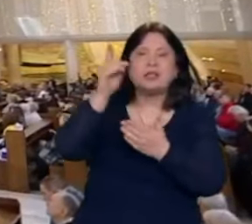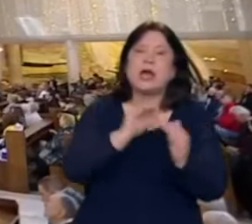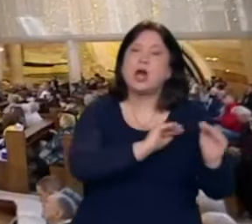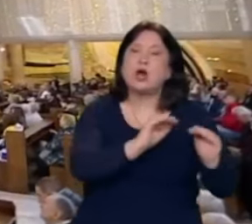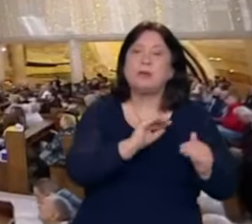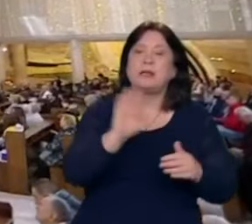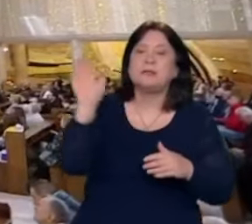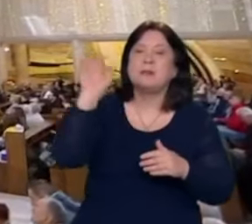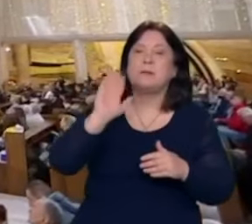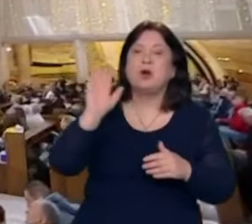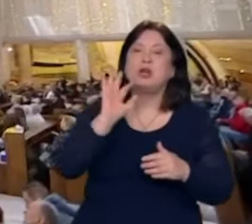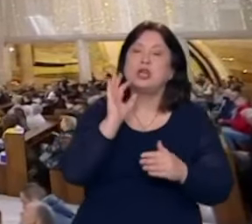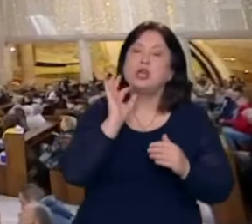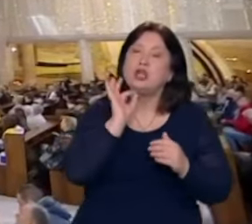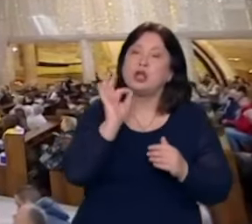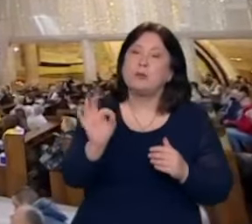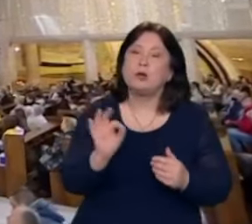dobroci